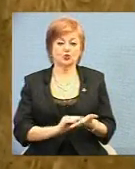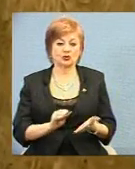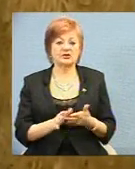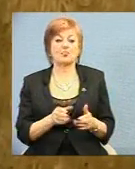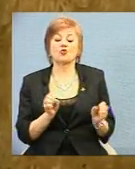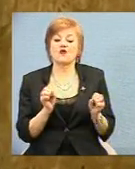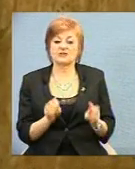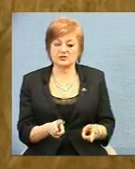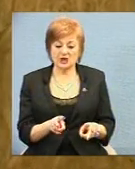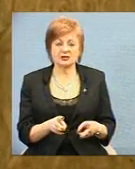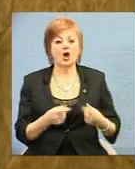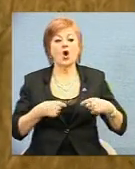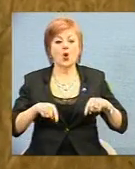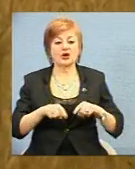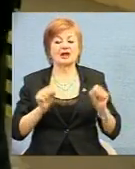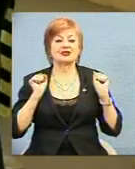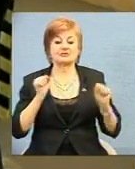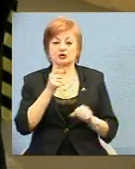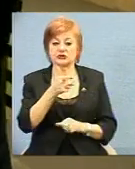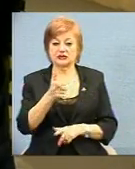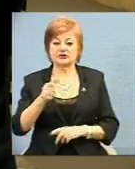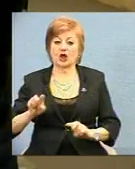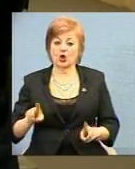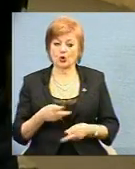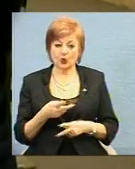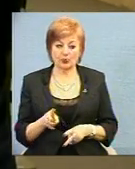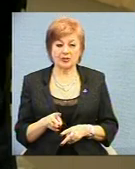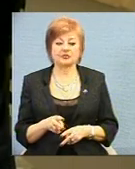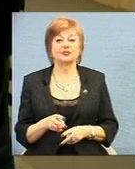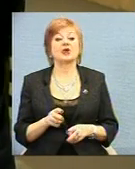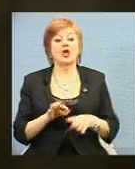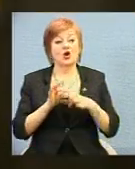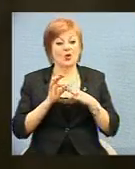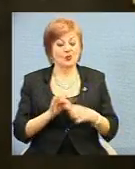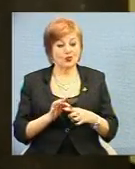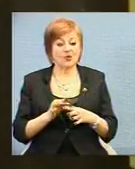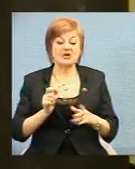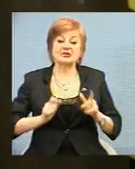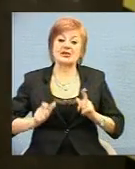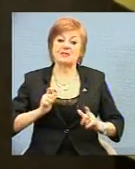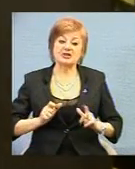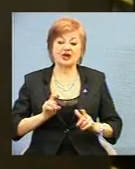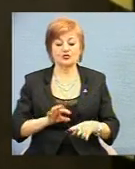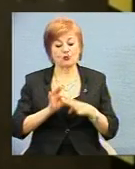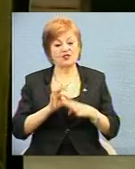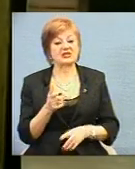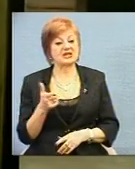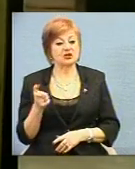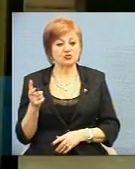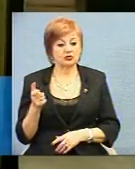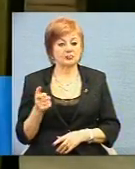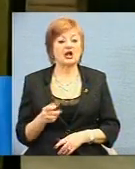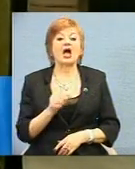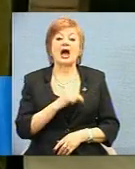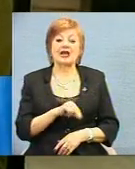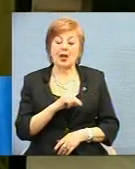професіонали. Громадська організація спортивно-стрілецького клубу «Українські вільні стрільці». Провели серію семінарів щодо поводження зі зброєю. Работа с